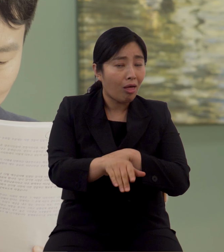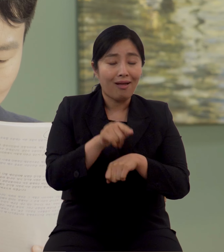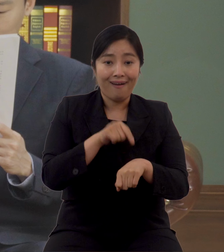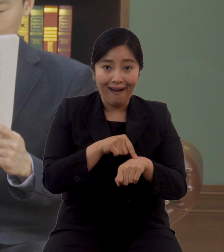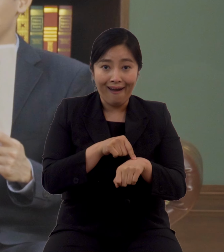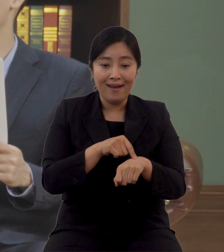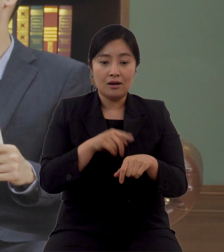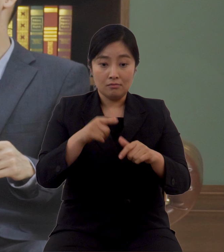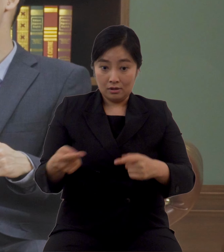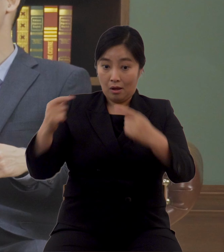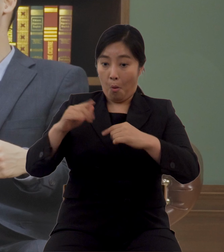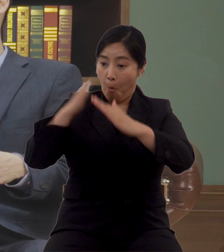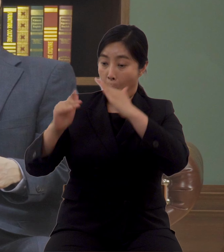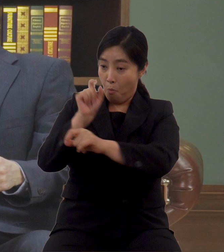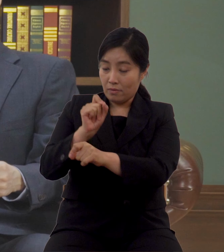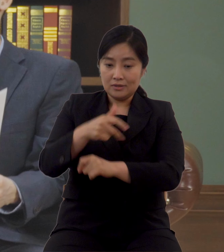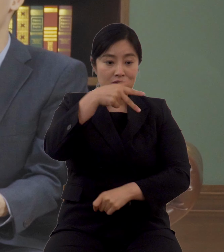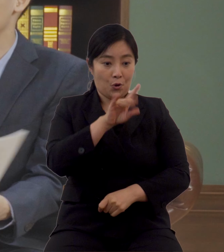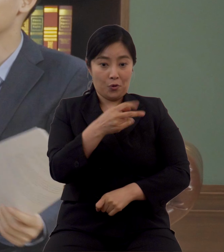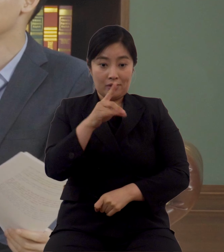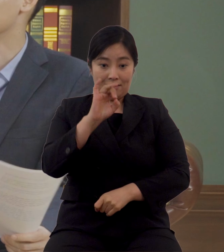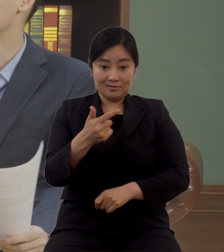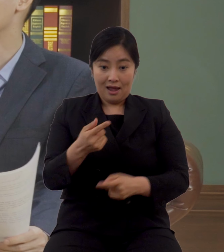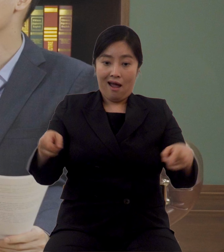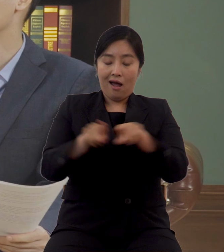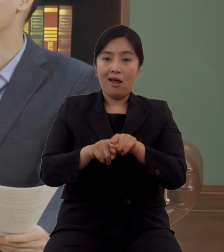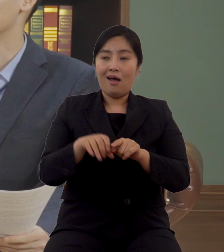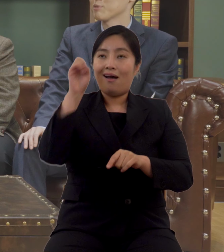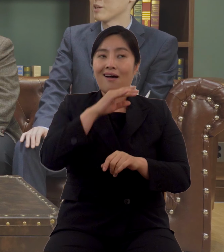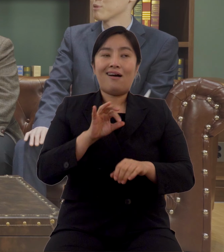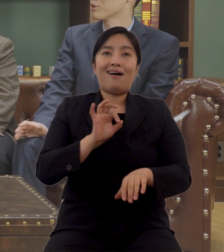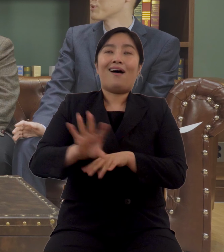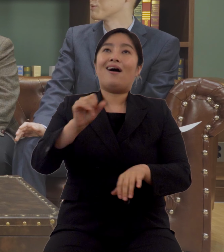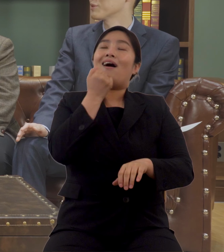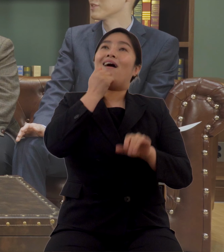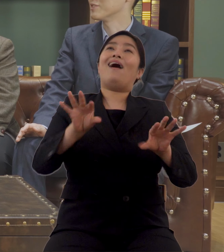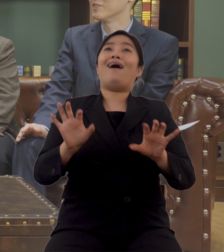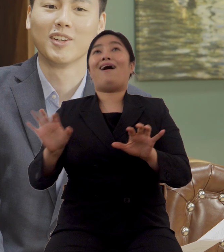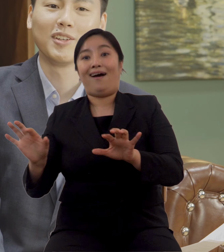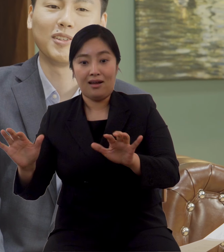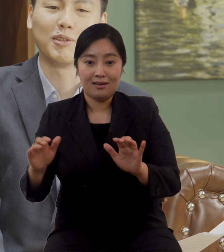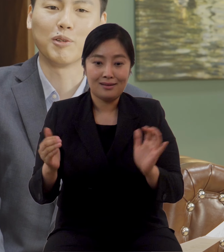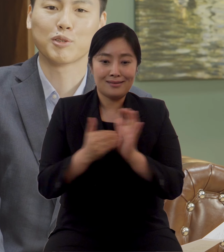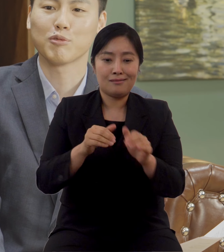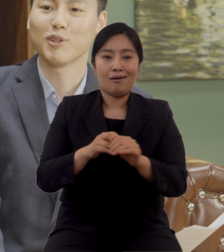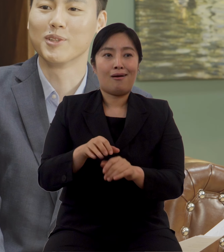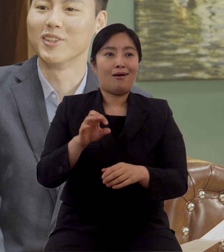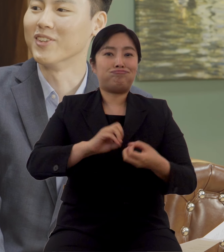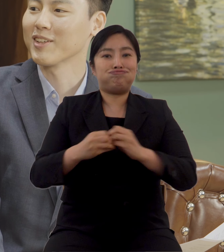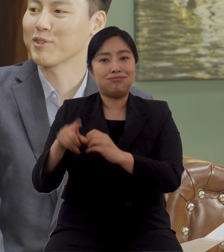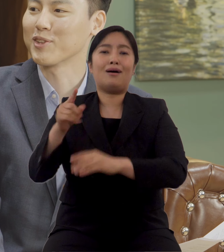말았습니다. 이제 그런 다음에 참석한 공무원들과 이 정다은 의원까지 모두 함께 다 함께 웃어버리고 끝나는 이런